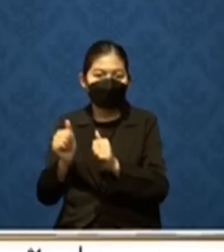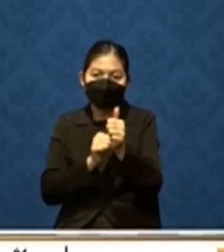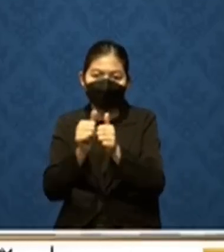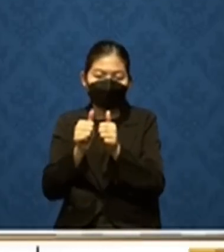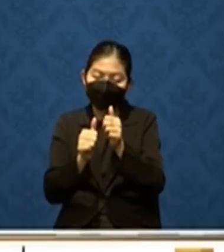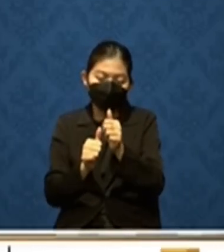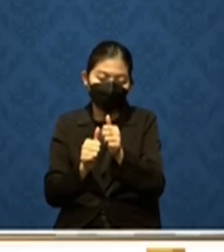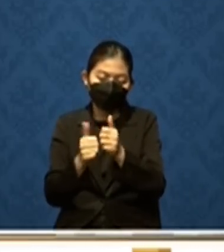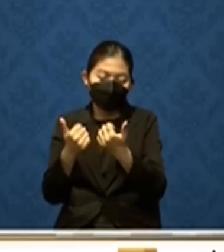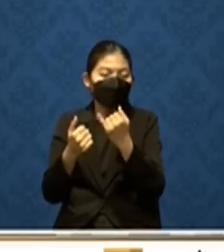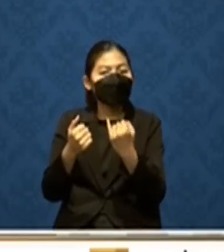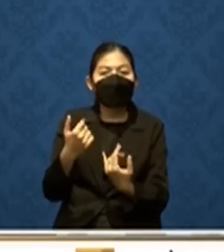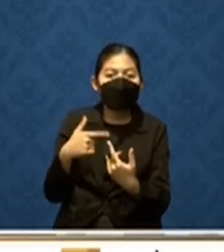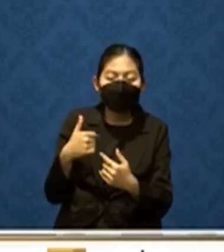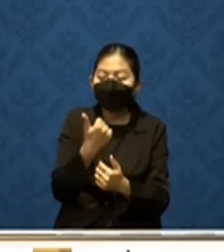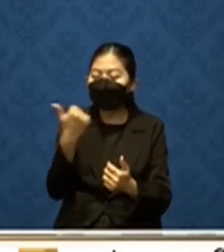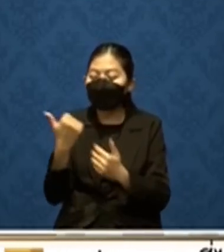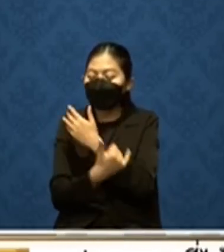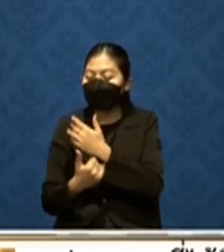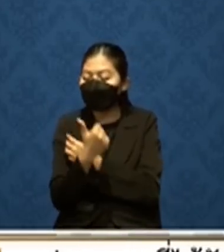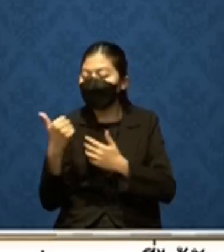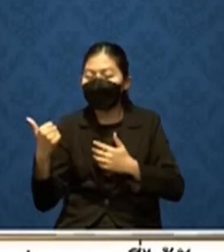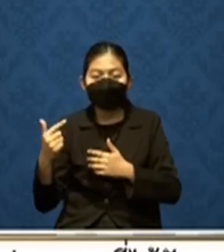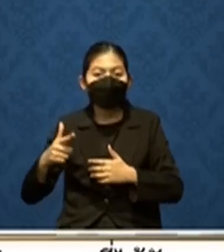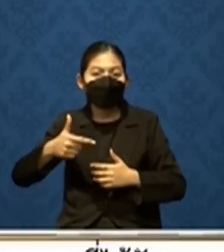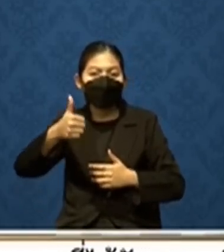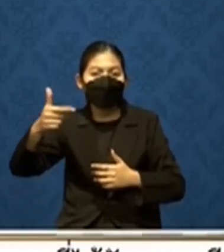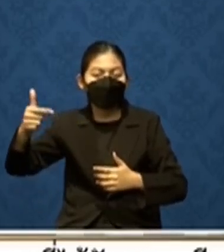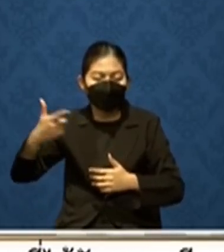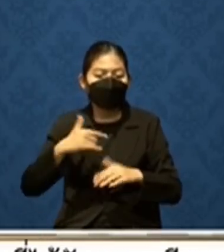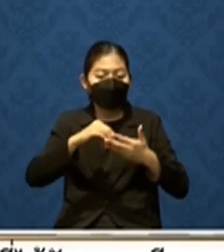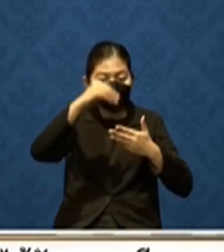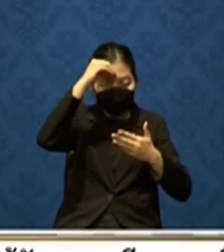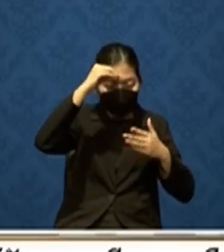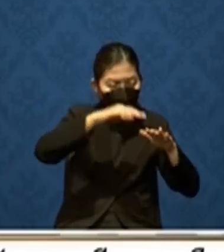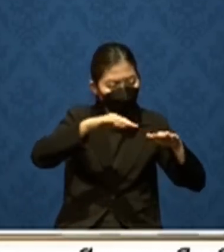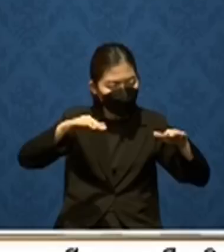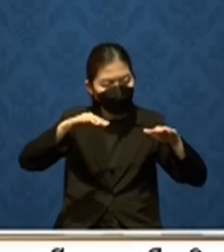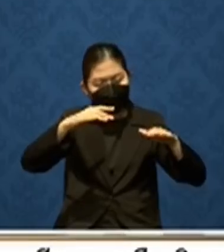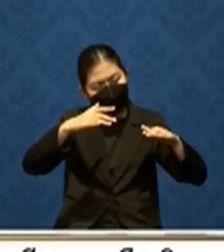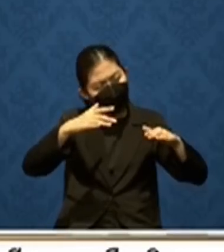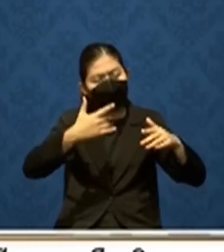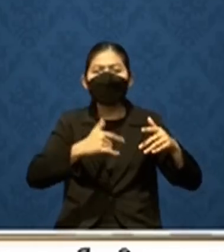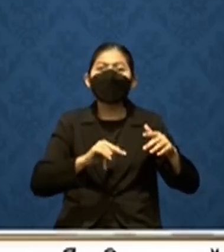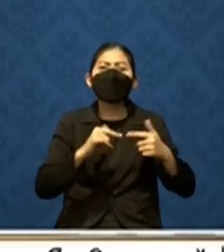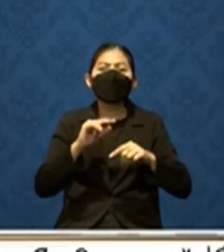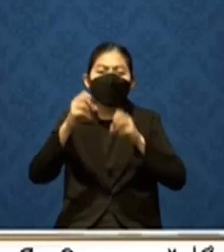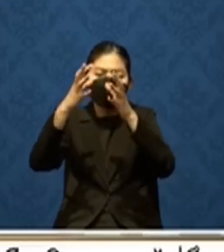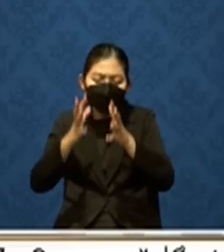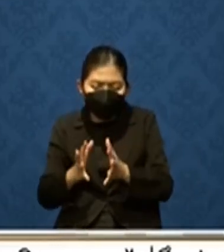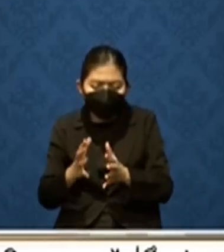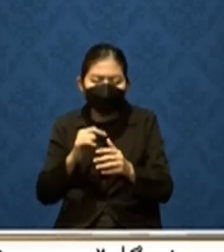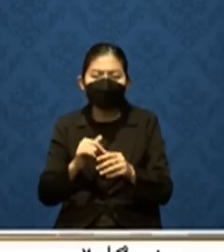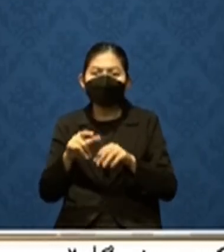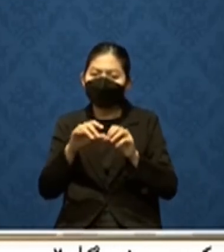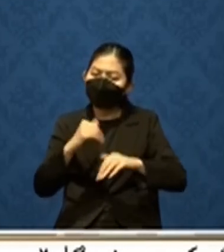ได้หมอประเมินระดับสถานศึกษานก็ตกเกณฑ์ครูบุคลากรการศึกษาถูกละเลยปล่อยปะละเลย